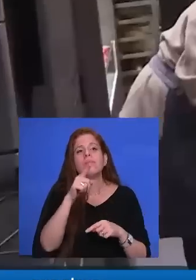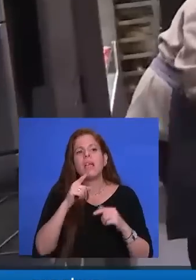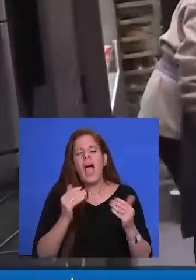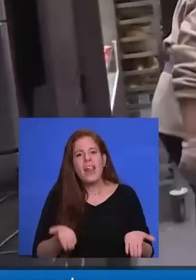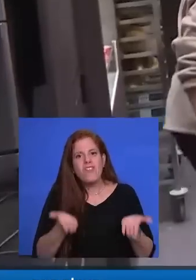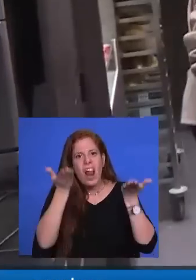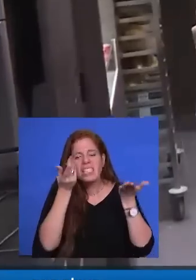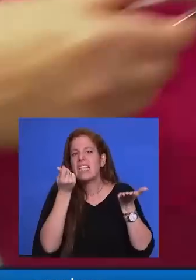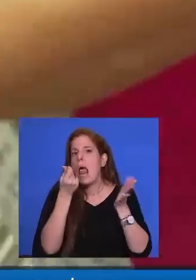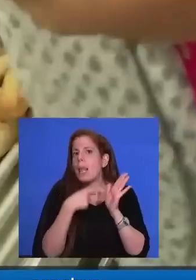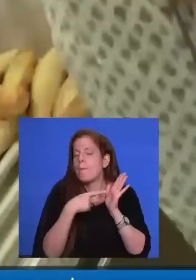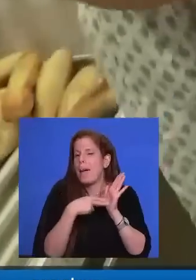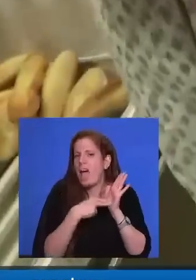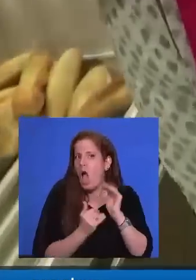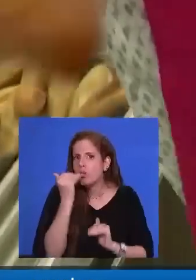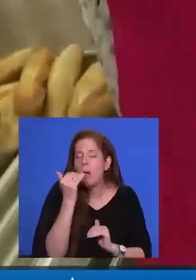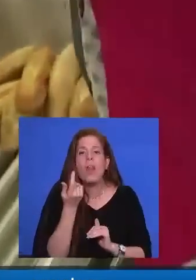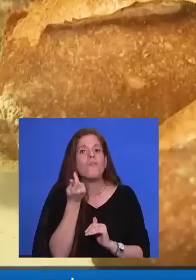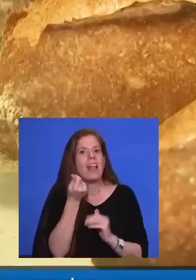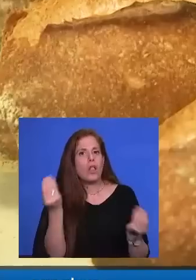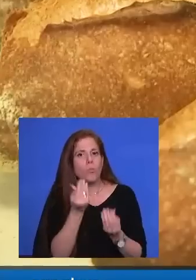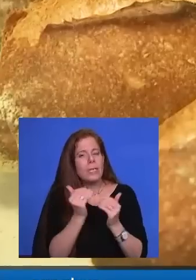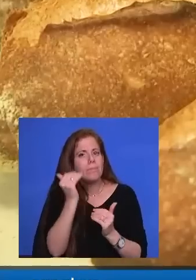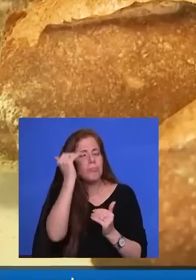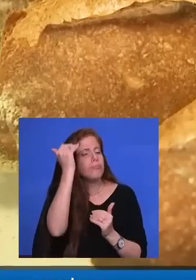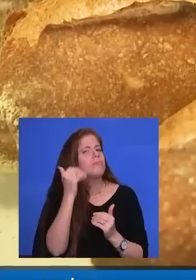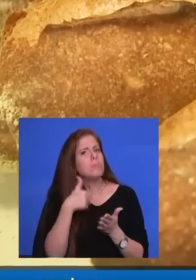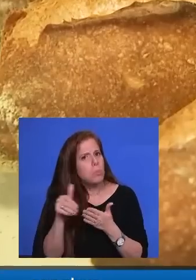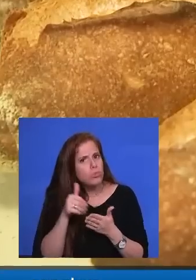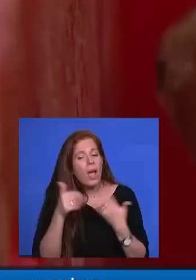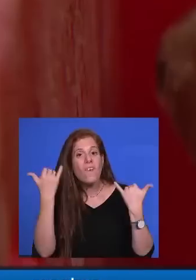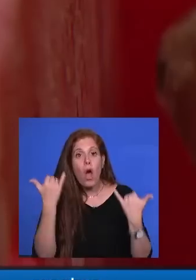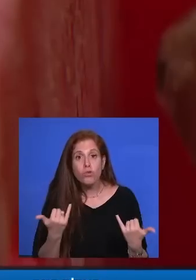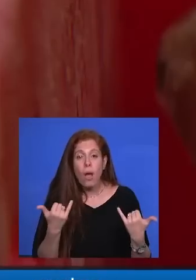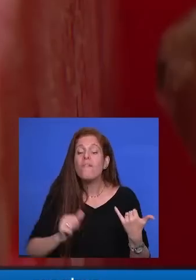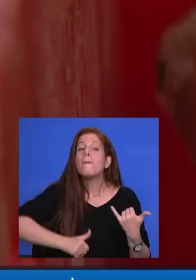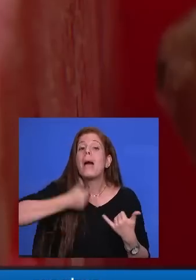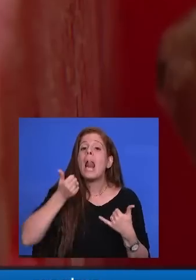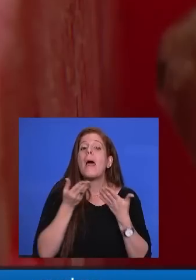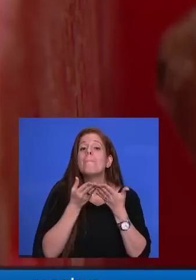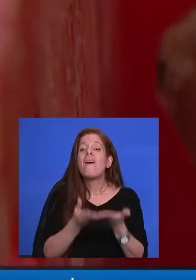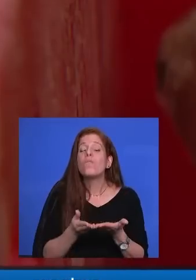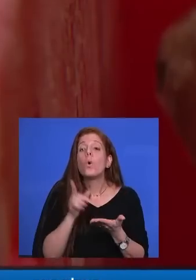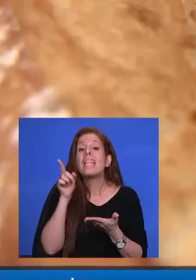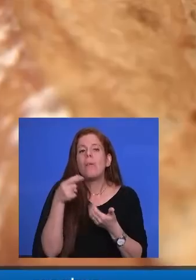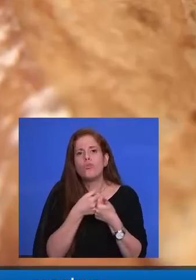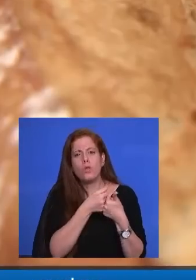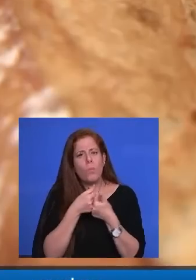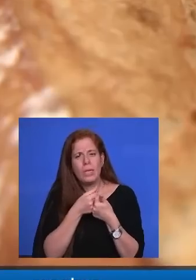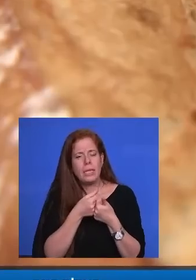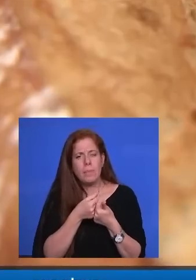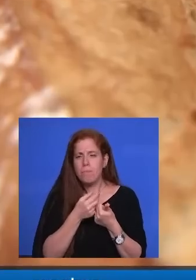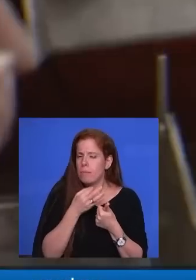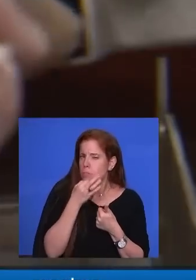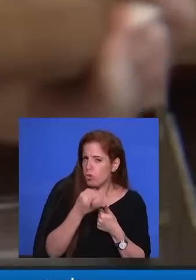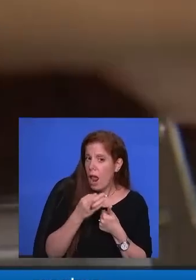החשמל ועליית מחירי המוצרים לא מפסיקות להקות בצרפת, ועכשיו בעלי המאפיות הם שמתמודדים עם השאלה, האם להעלות